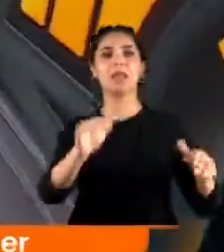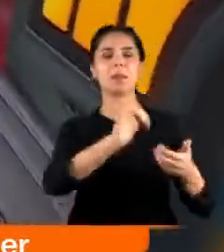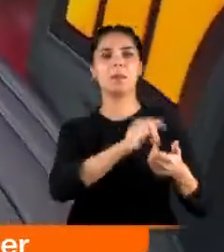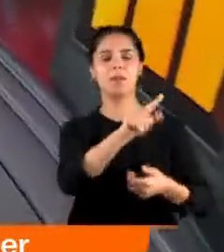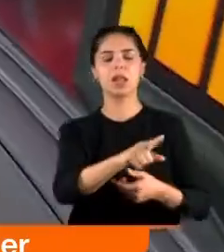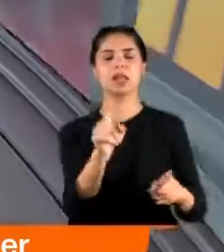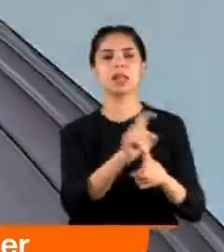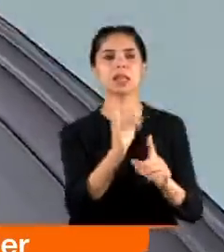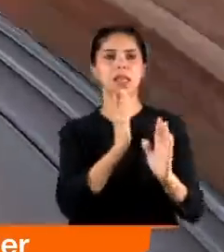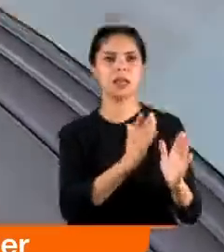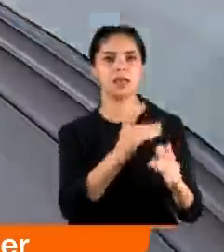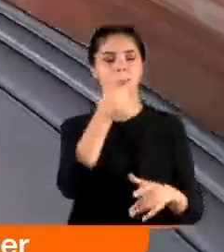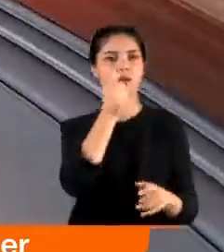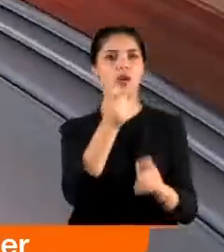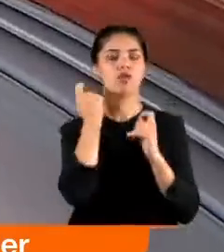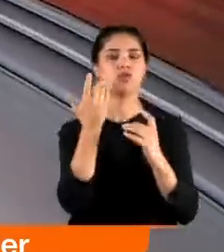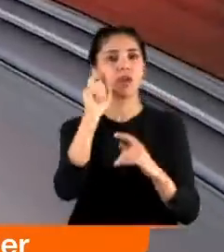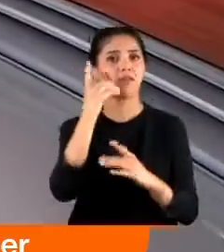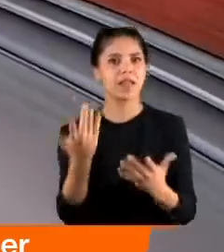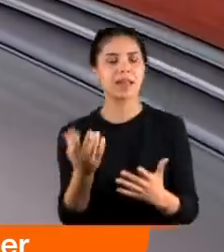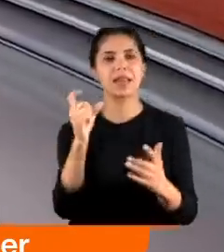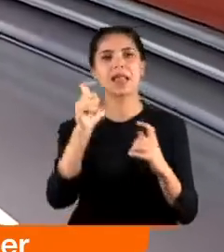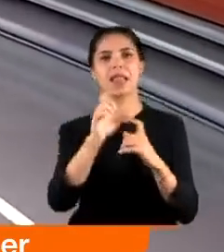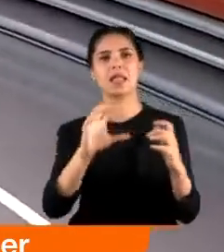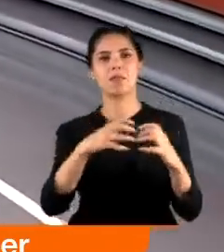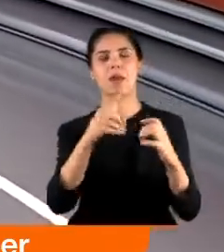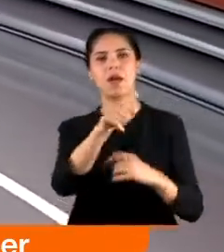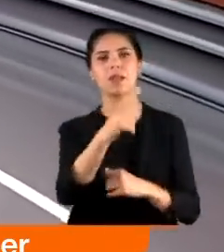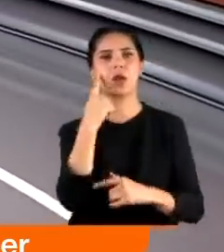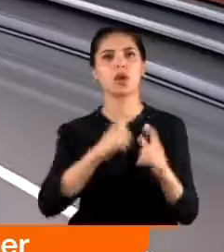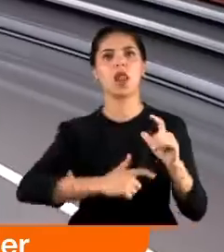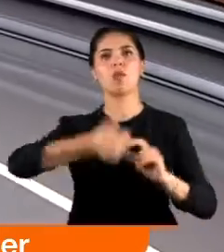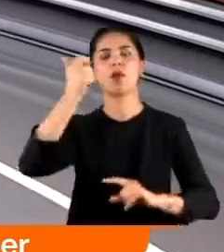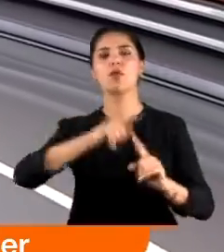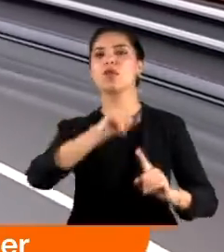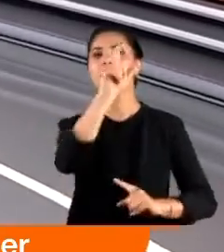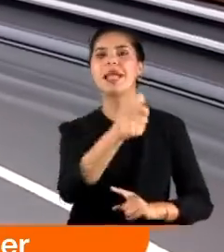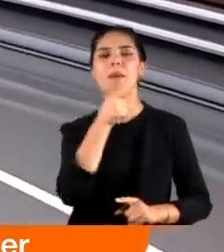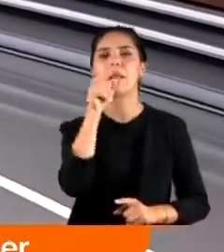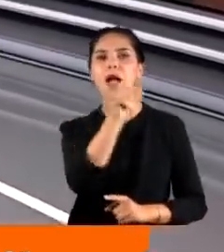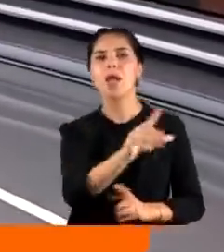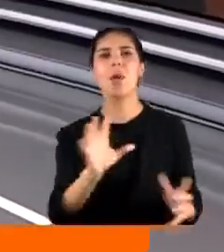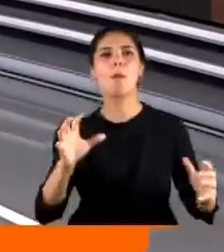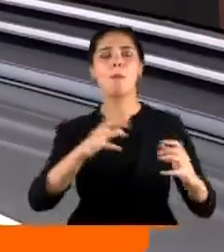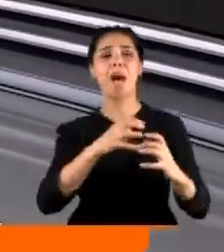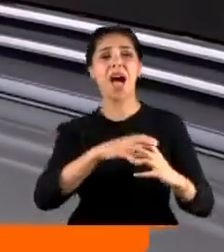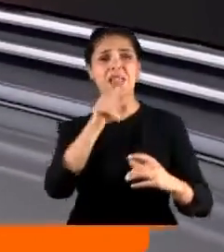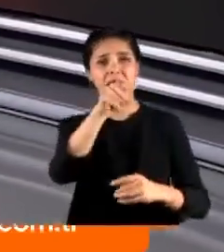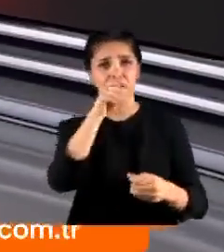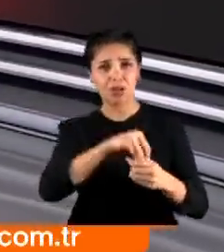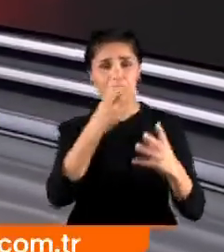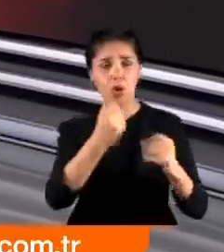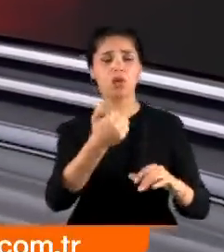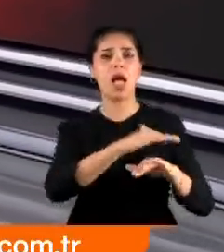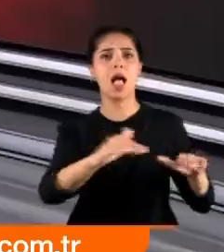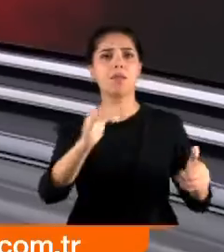Masa'da sular durulmuyor. Dikkat çeken çıkış bu kez Saadet Partisi'nden geldi. Genel Başkanı Temel Karamollaoğlu partisinin de içinde olduğu Altılı